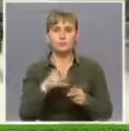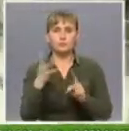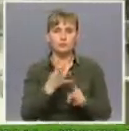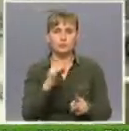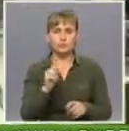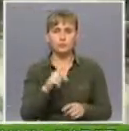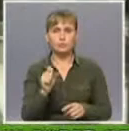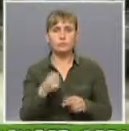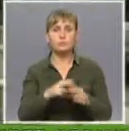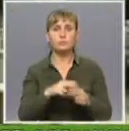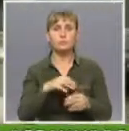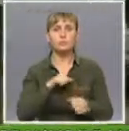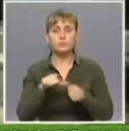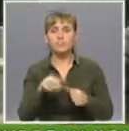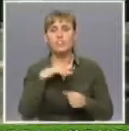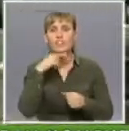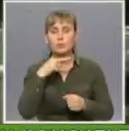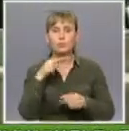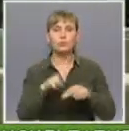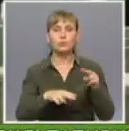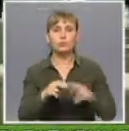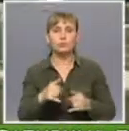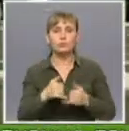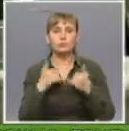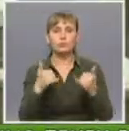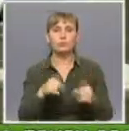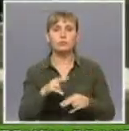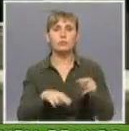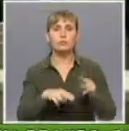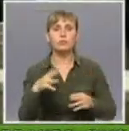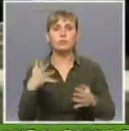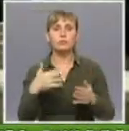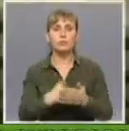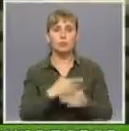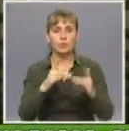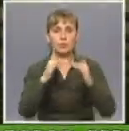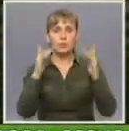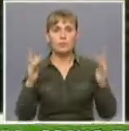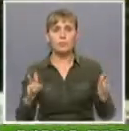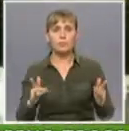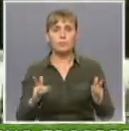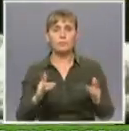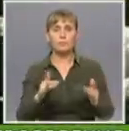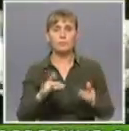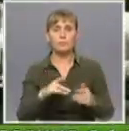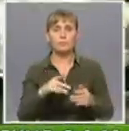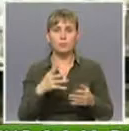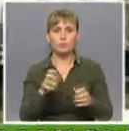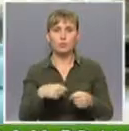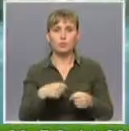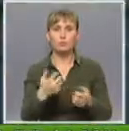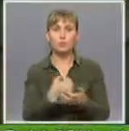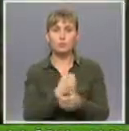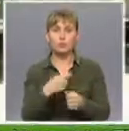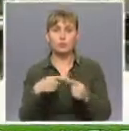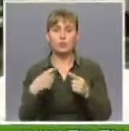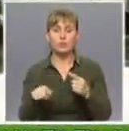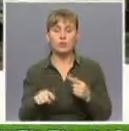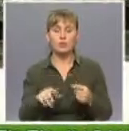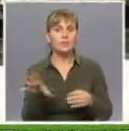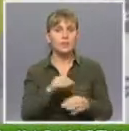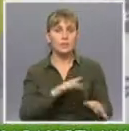этапа. Особое внимание уделяется строительству уникальных 5 новых развязок. По своей пропускной способности они будут отличаться от